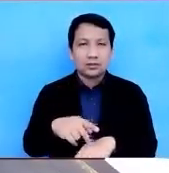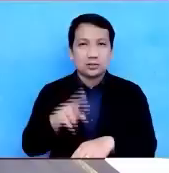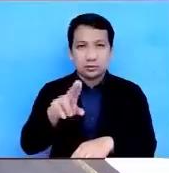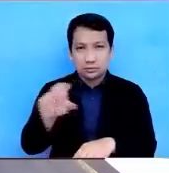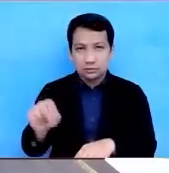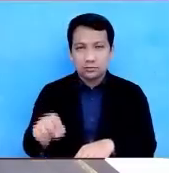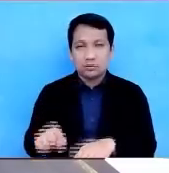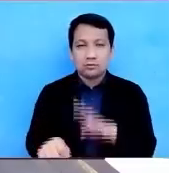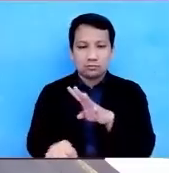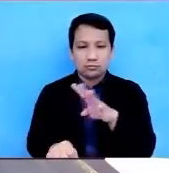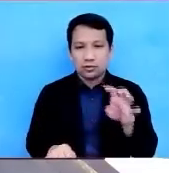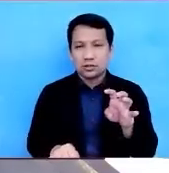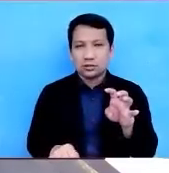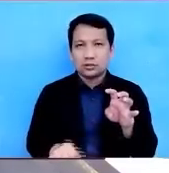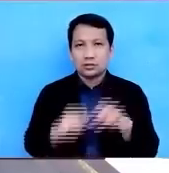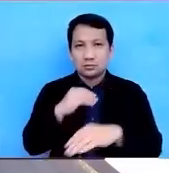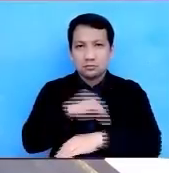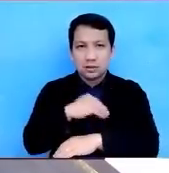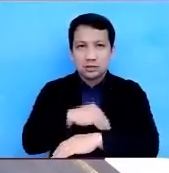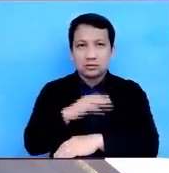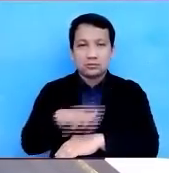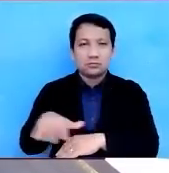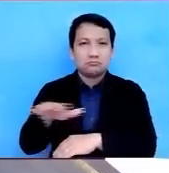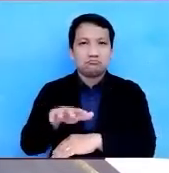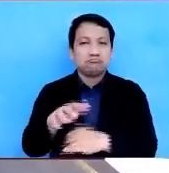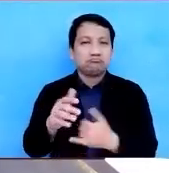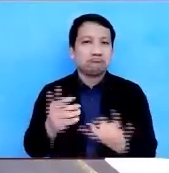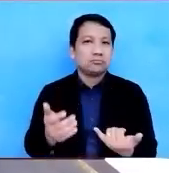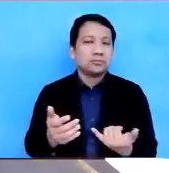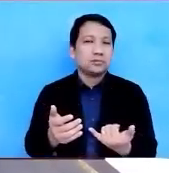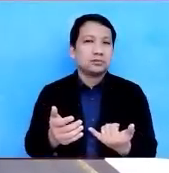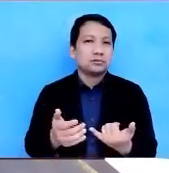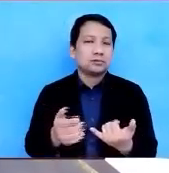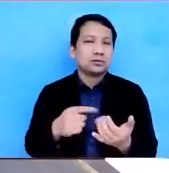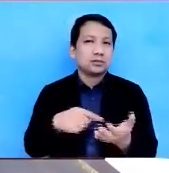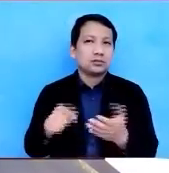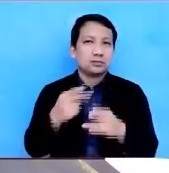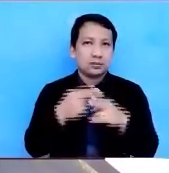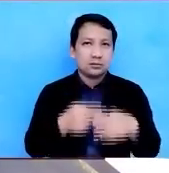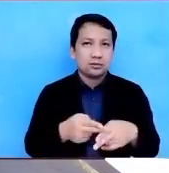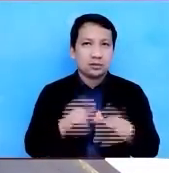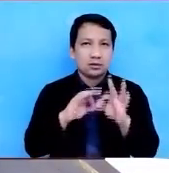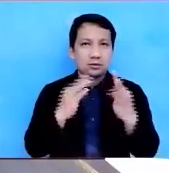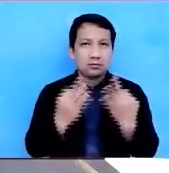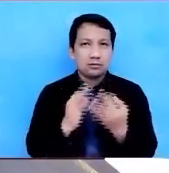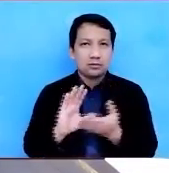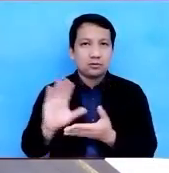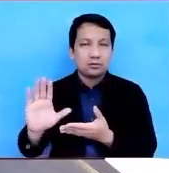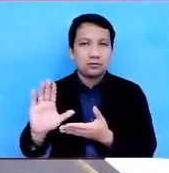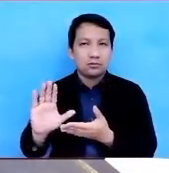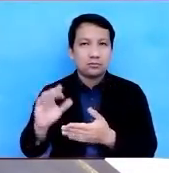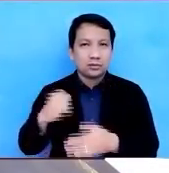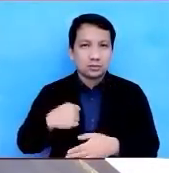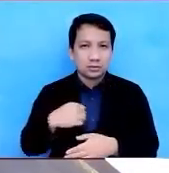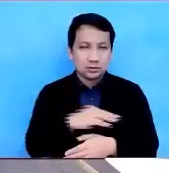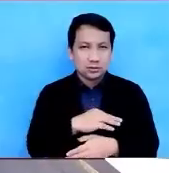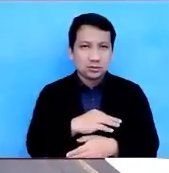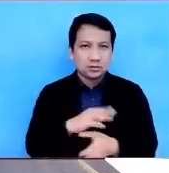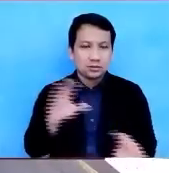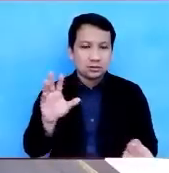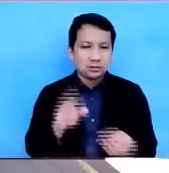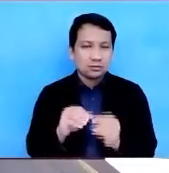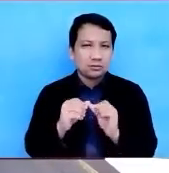at mga 400 mga bank accounts. Ang iba, nakapangalan sa kanyang mga kamag-anak at mga empleyado. Sa kabila ng